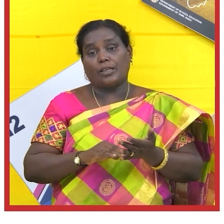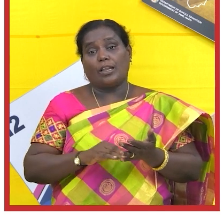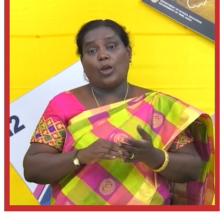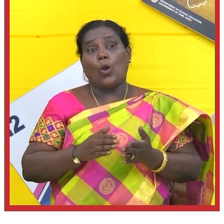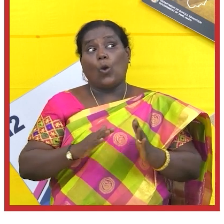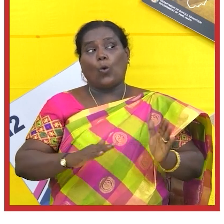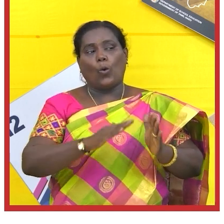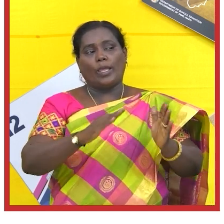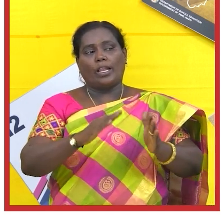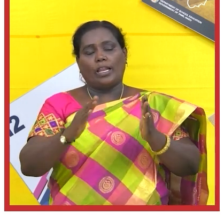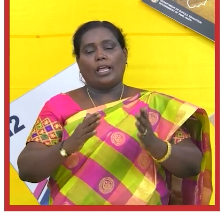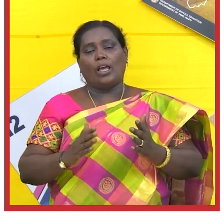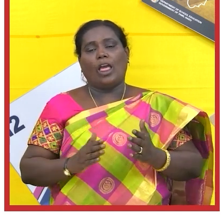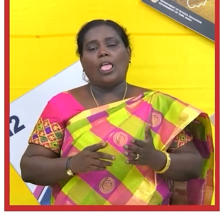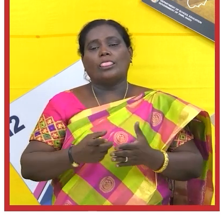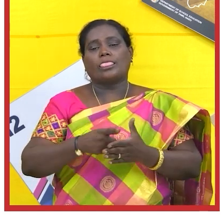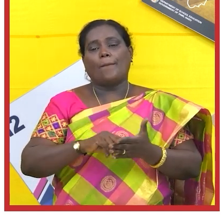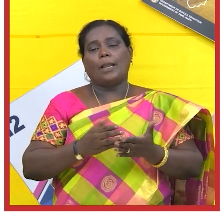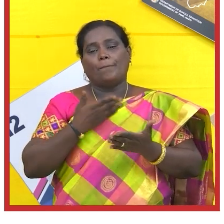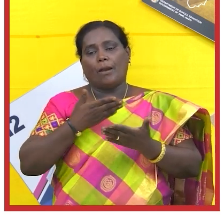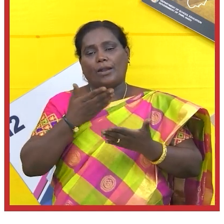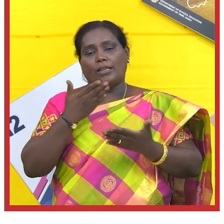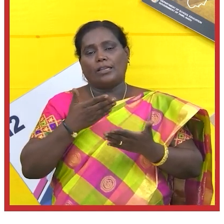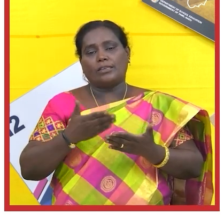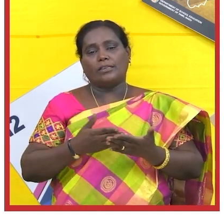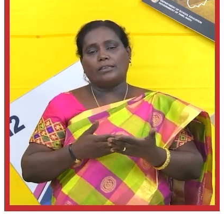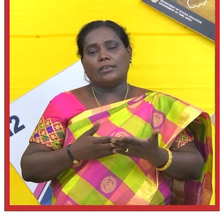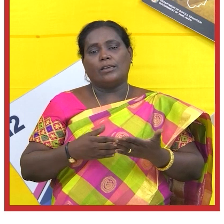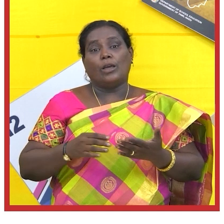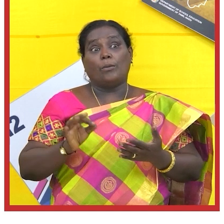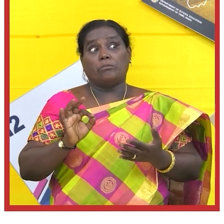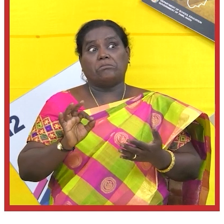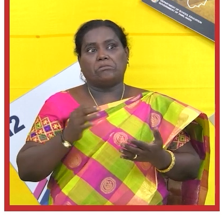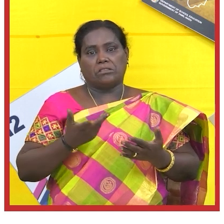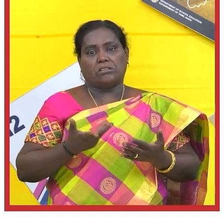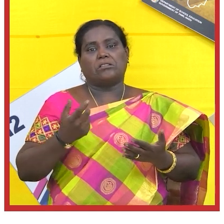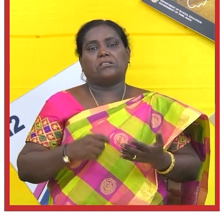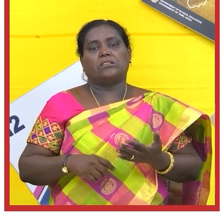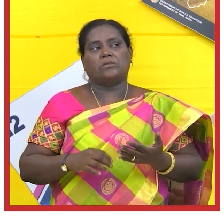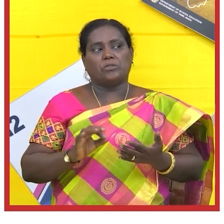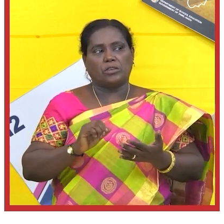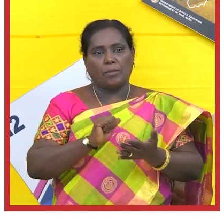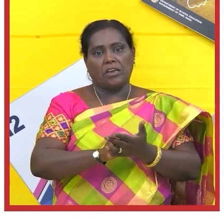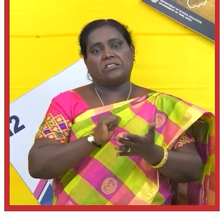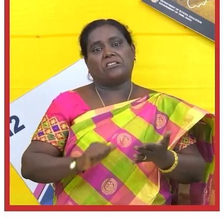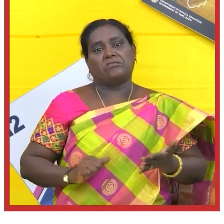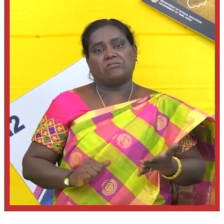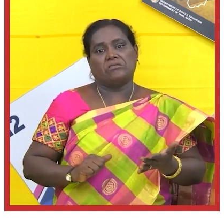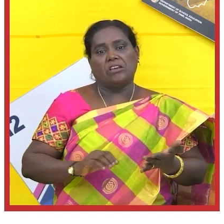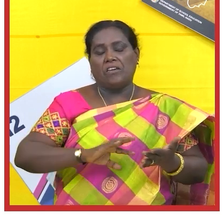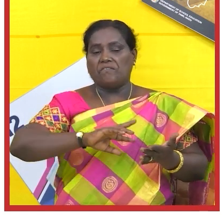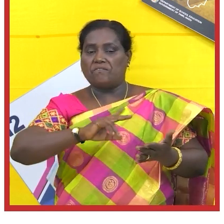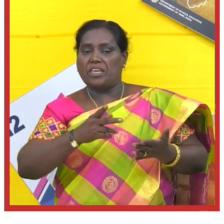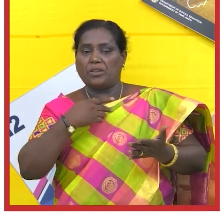கோவில்களிலே தமிழ் பாடல்களுக்கு குறைந்த அளவுக்குத்தான் மதிப்பு இருந்தது. தமிழ் பாடல்கள் பாடப்பட மாட்டாது, அது வேறு